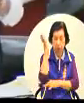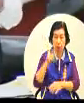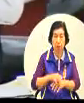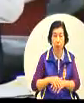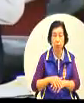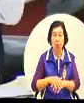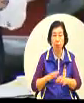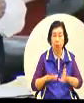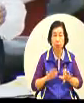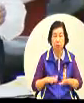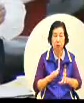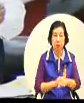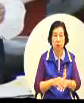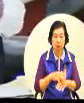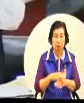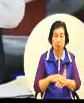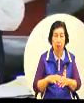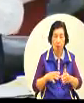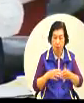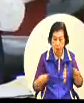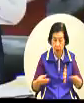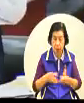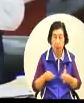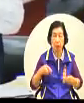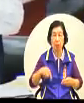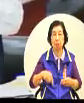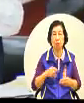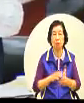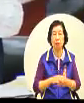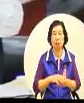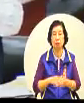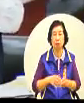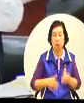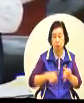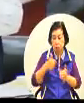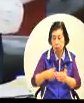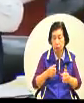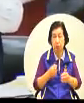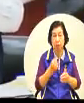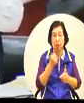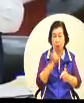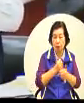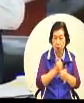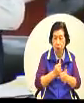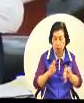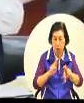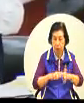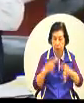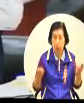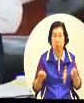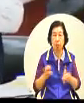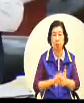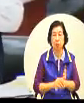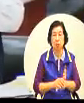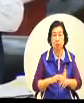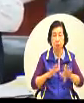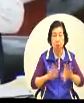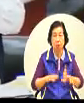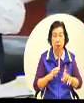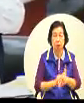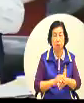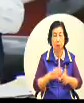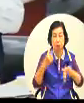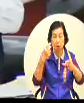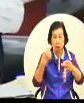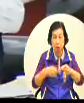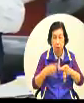洞典礼再施工，这是我坚决主张反对夜溢引水案重新启